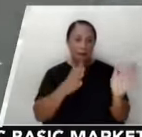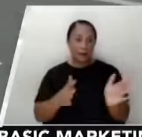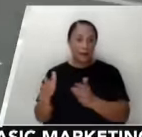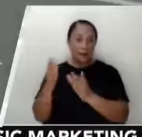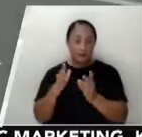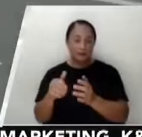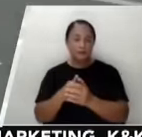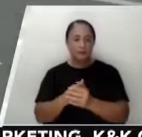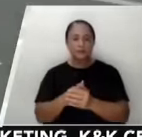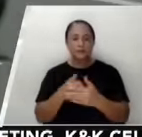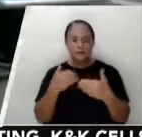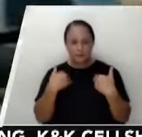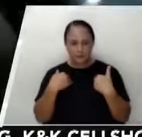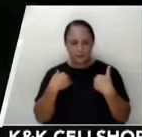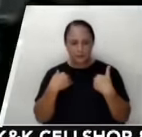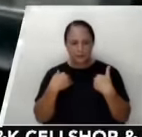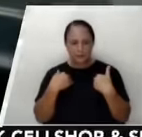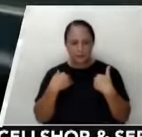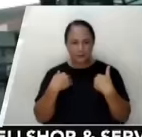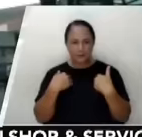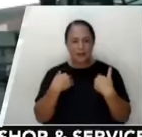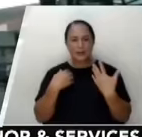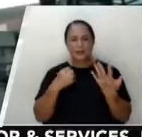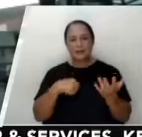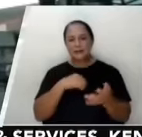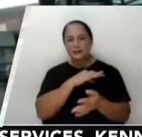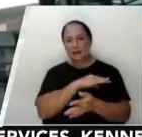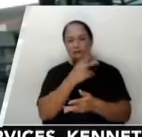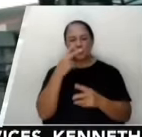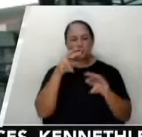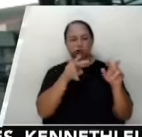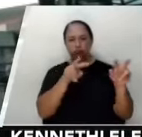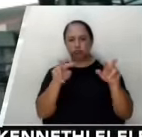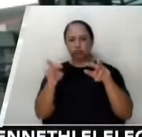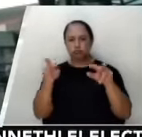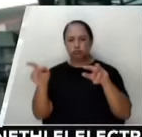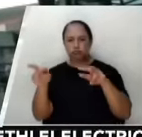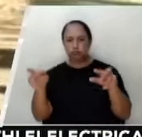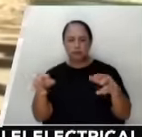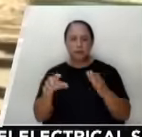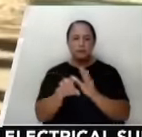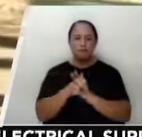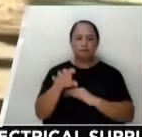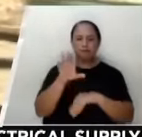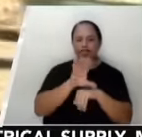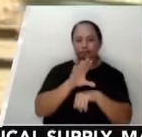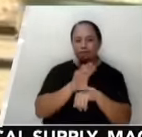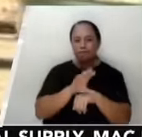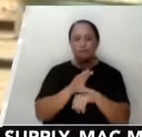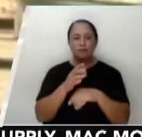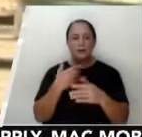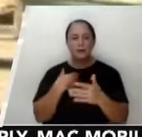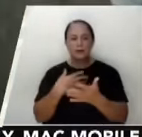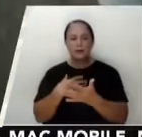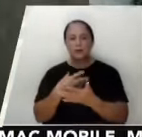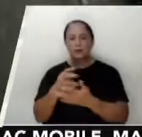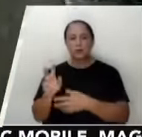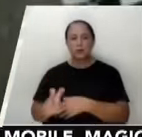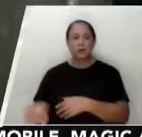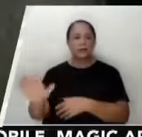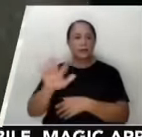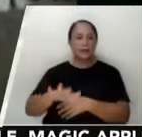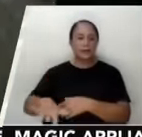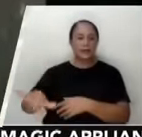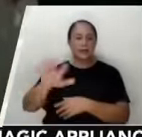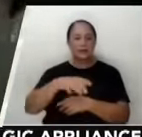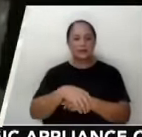ng tao for monitoring purposes itong ating mga churches, mga tourist spots at busy